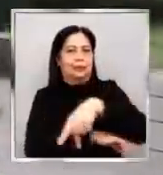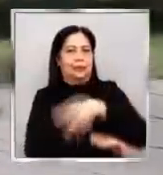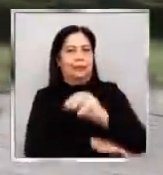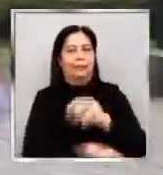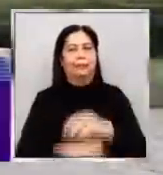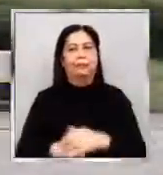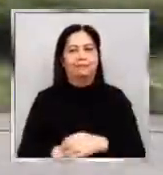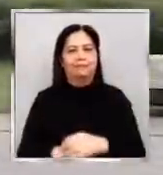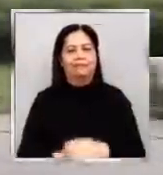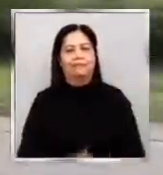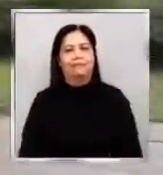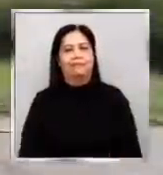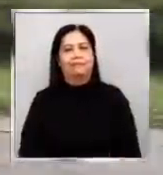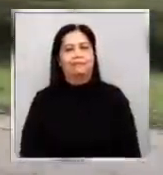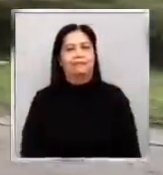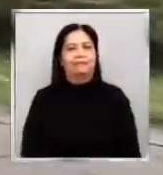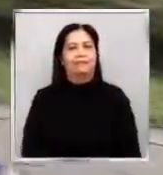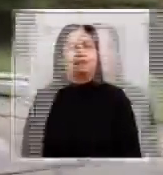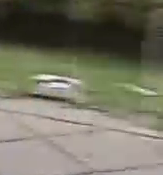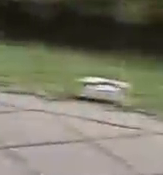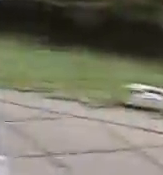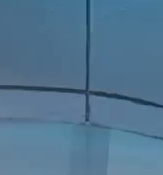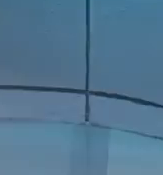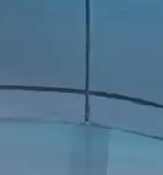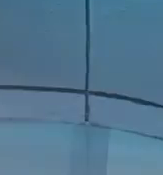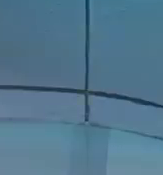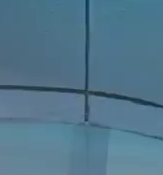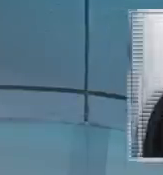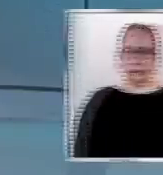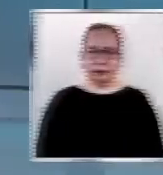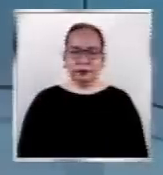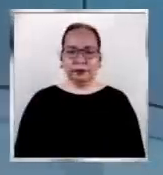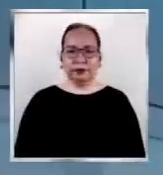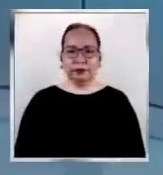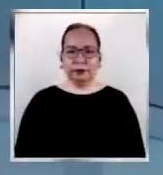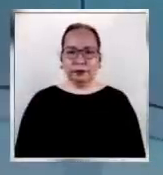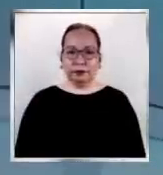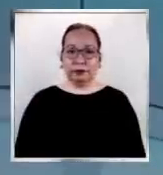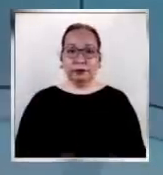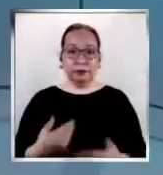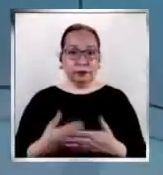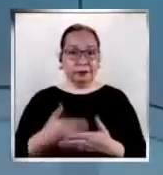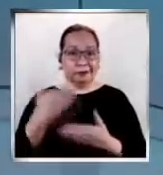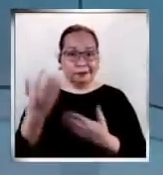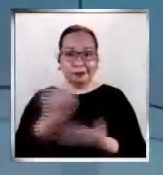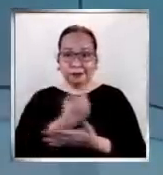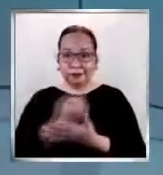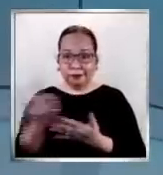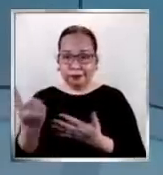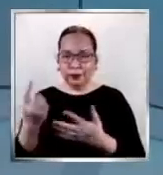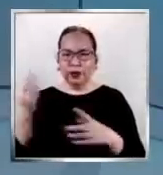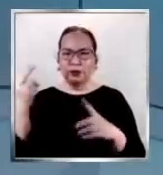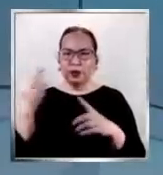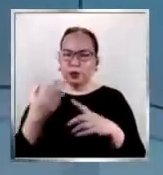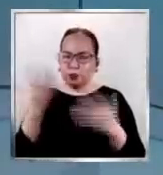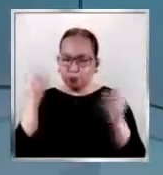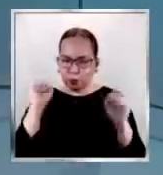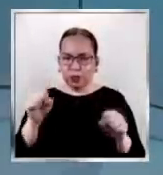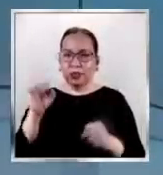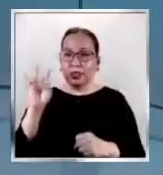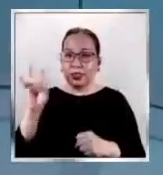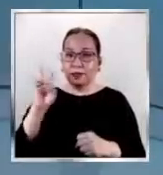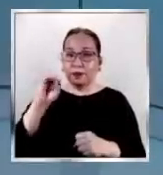Son, Nakatutok, 24 oras. Sa susunod po na linggo, hanggang 70% na ng mga pasahero na